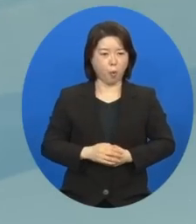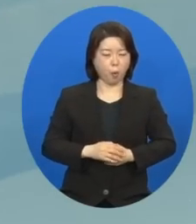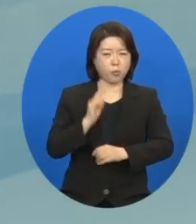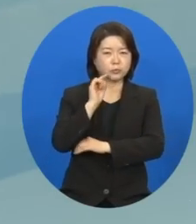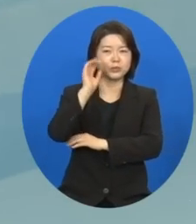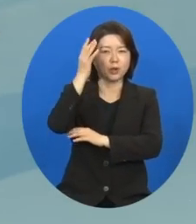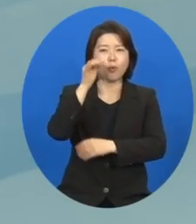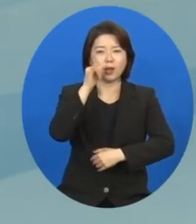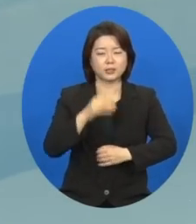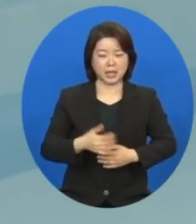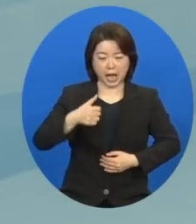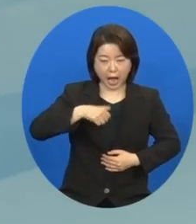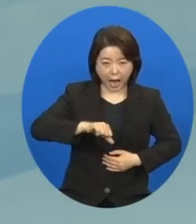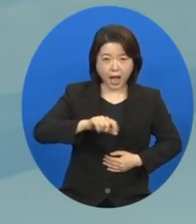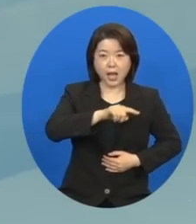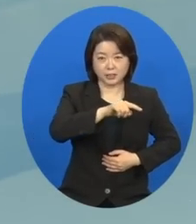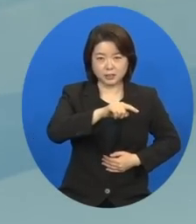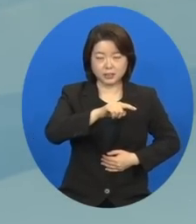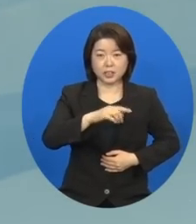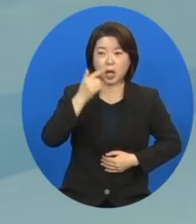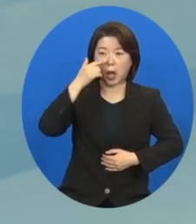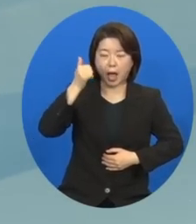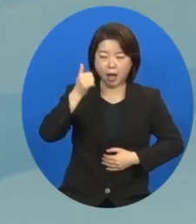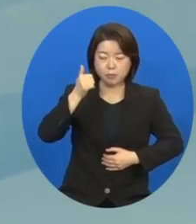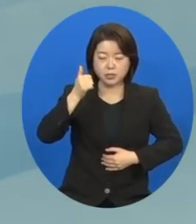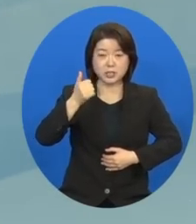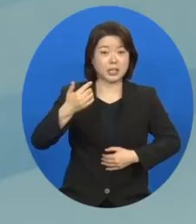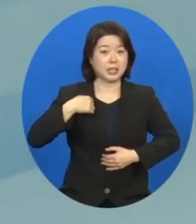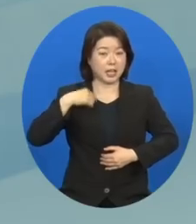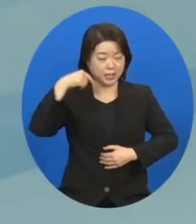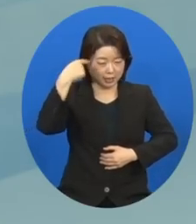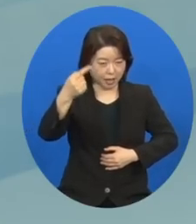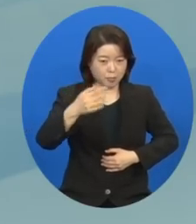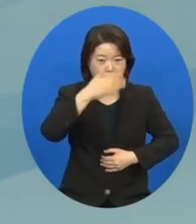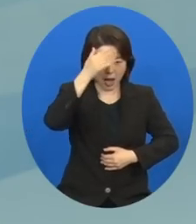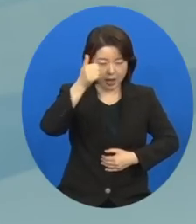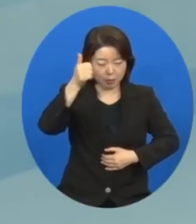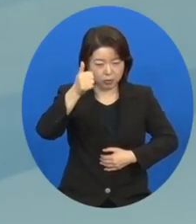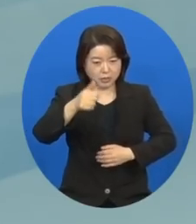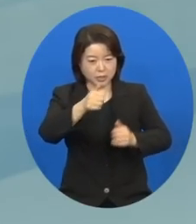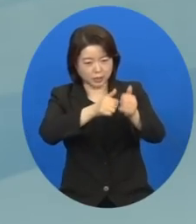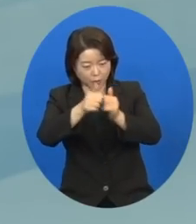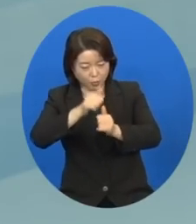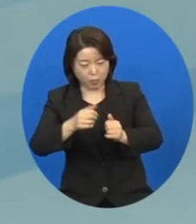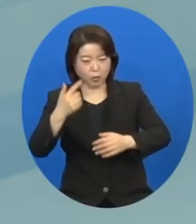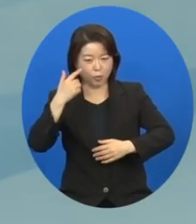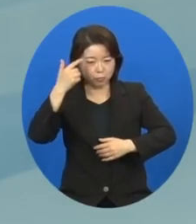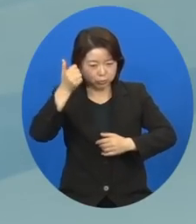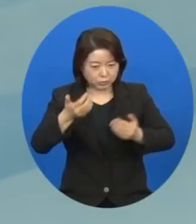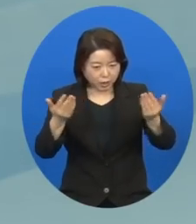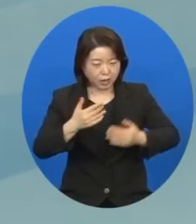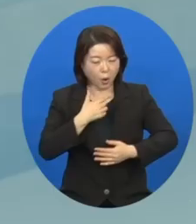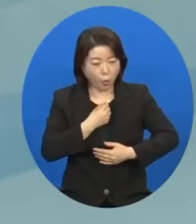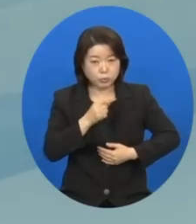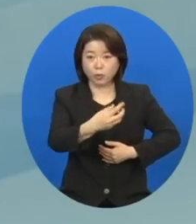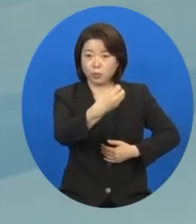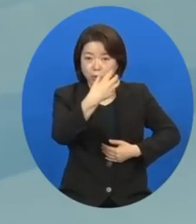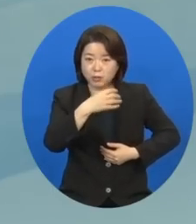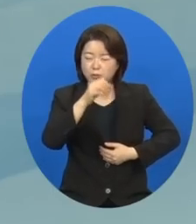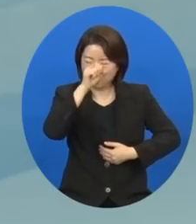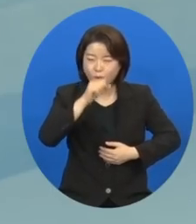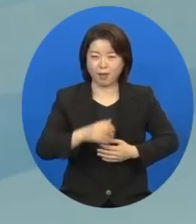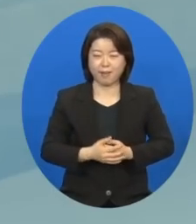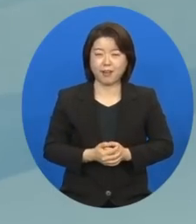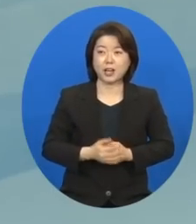영광이에요. 아들들이 아버지의 집 뒤를 이어서 또 할아버지의 뒤를 이어서 신학을 하겠다고 하니까 너무나 기뻤습니다. 지난